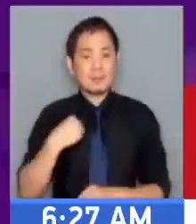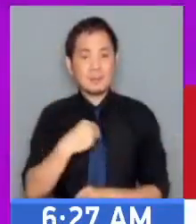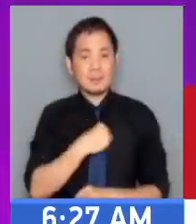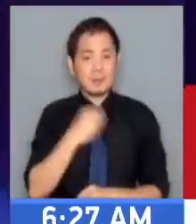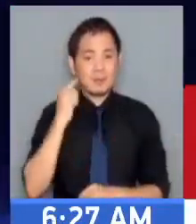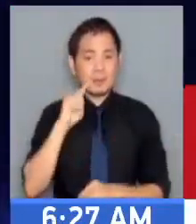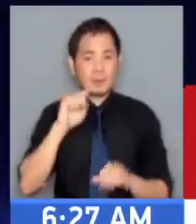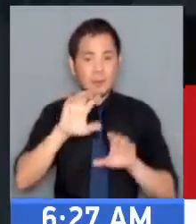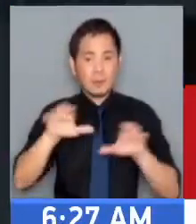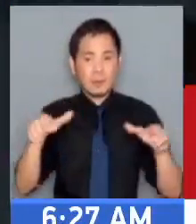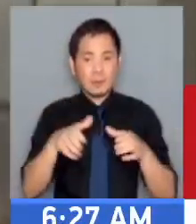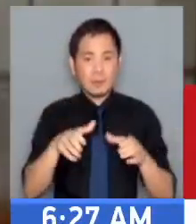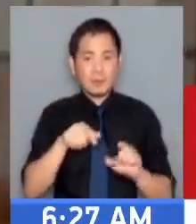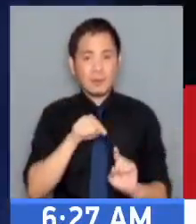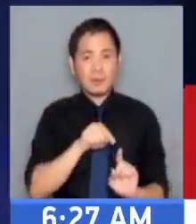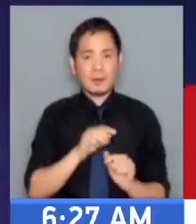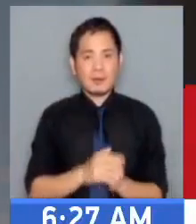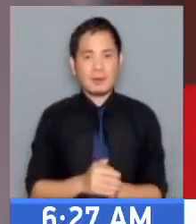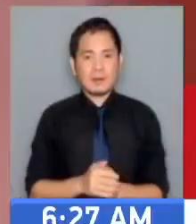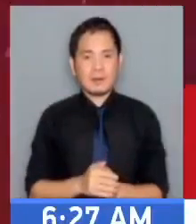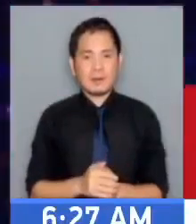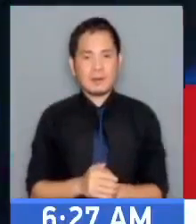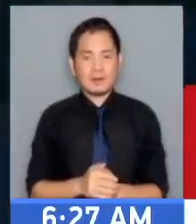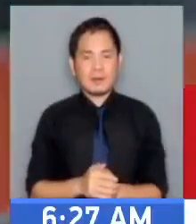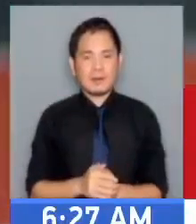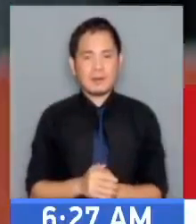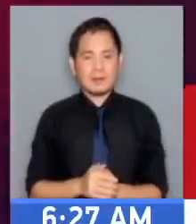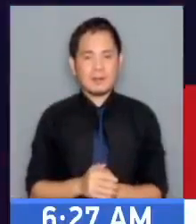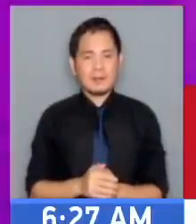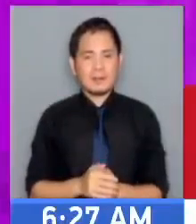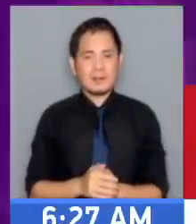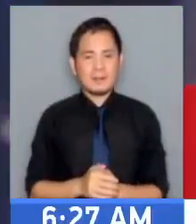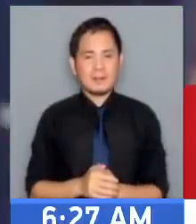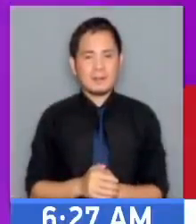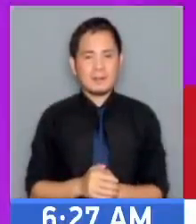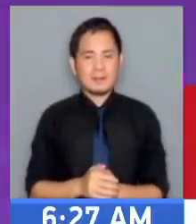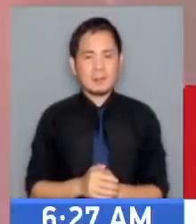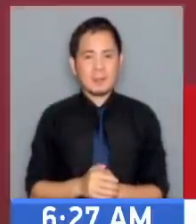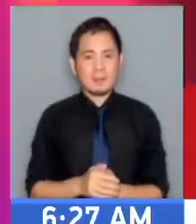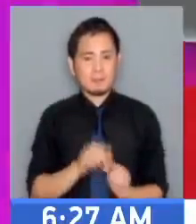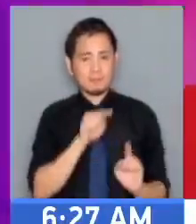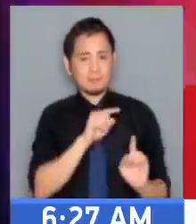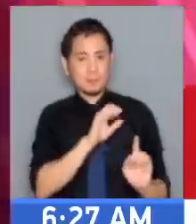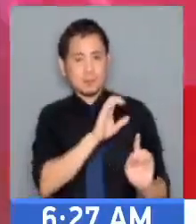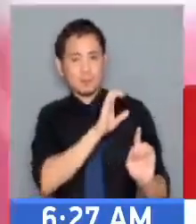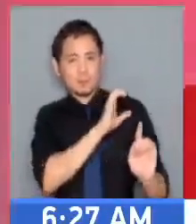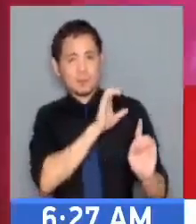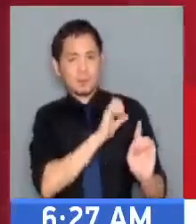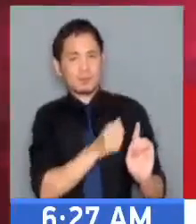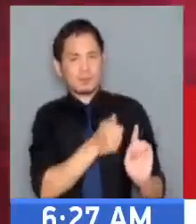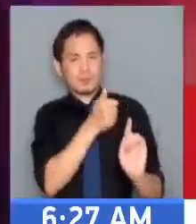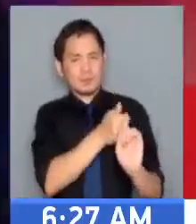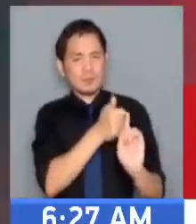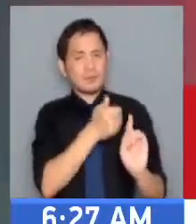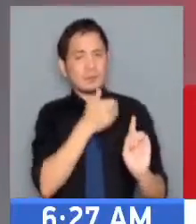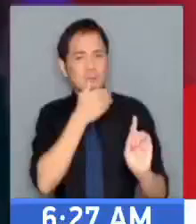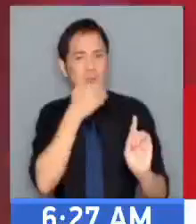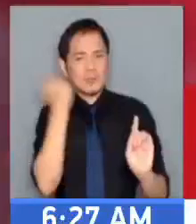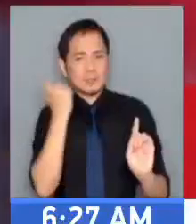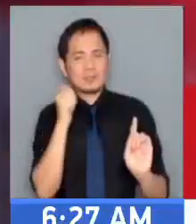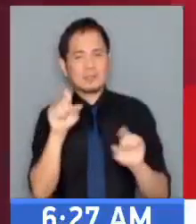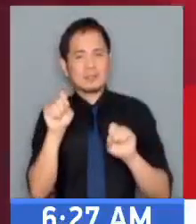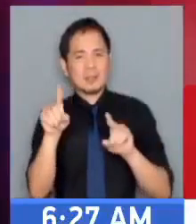ng Pilipinas. Makakasama nila ang pop icon coach na multi-awarded best-selling artist din.